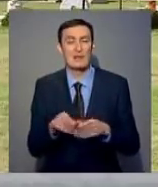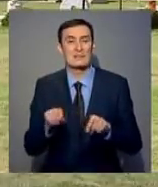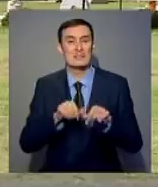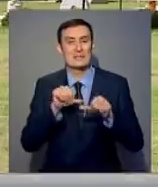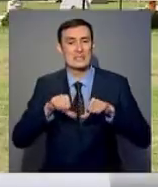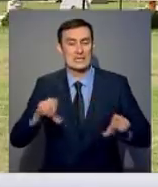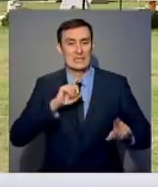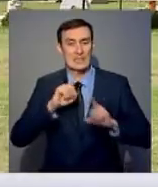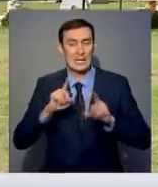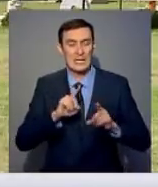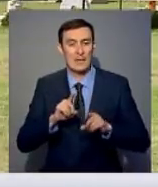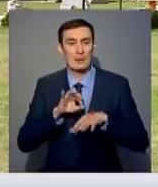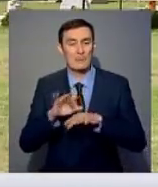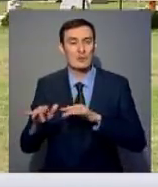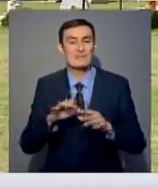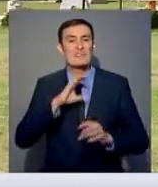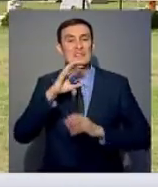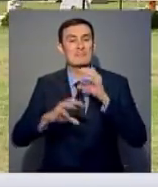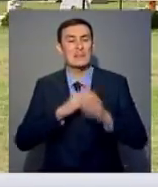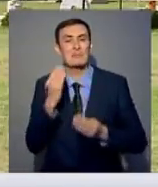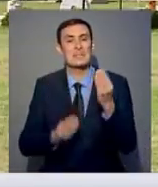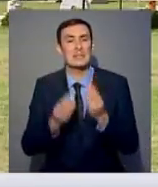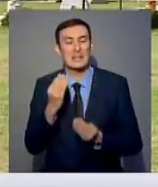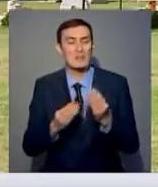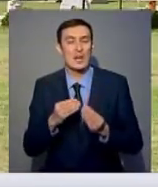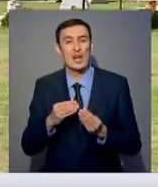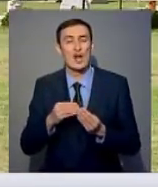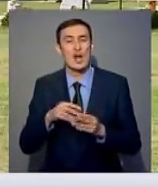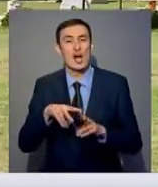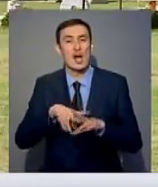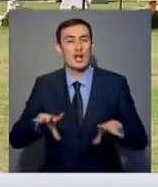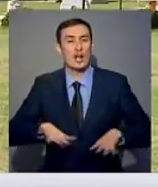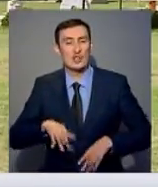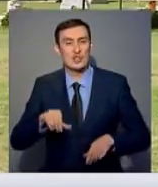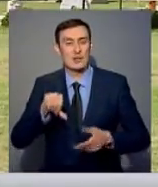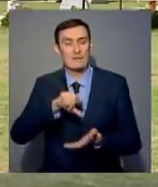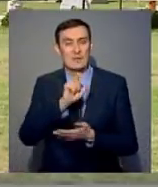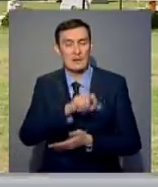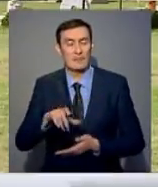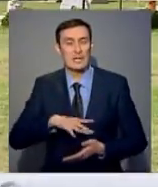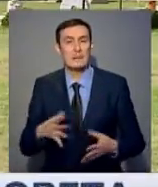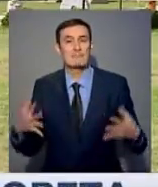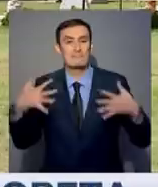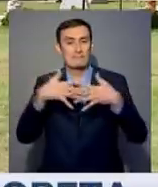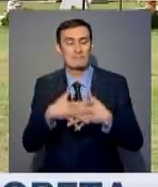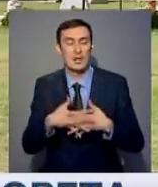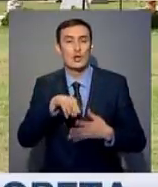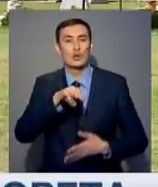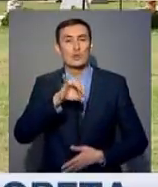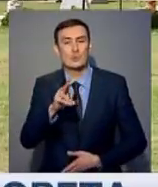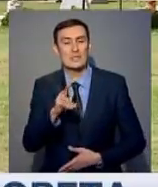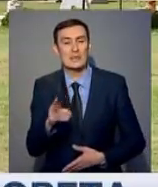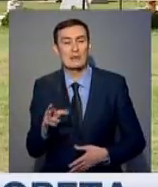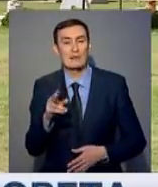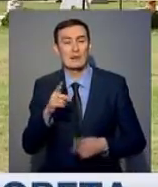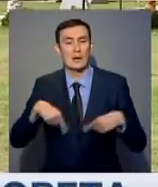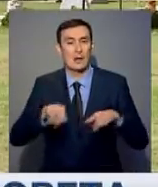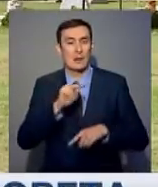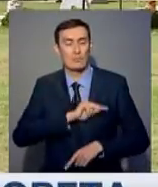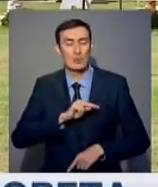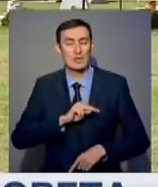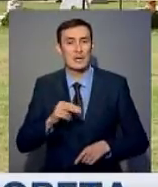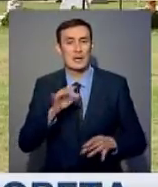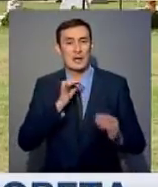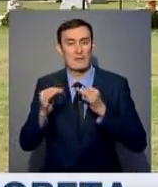совета проходят в одно время со всемирными играми кочевников это еще один из примеров тюркской интеграции о которой главы государств